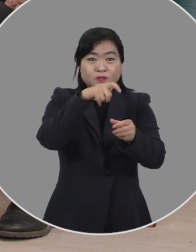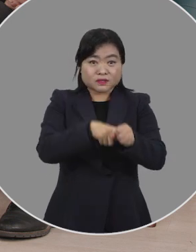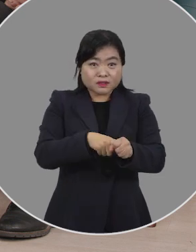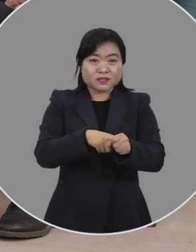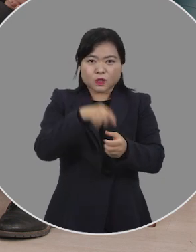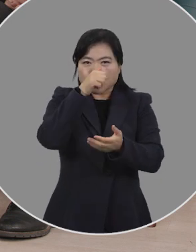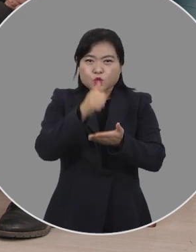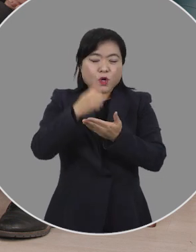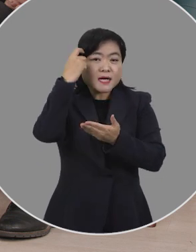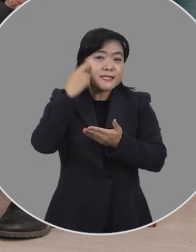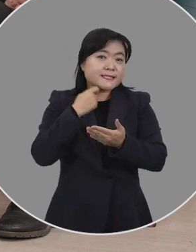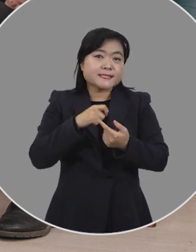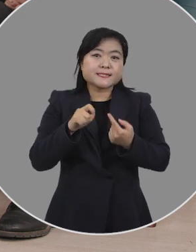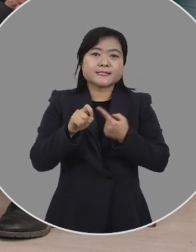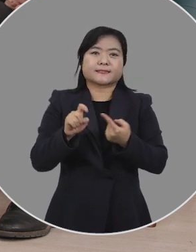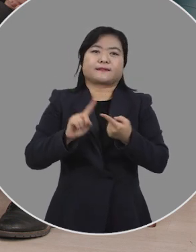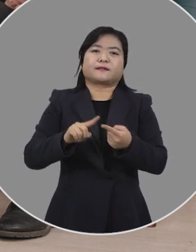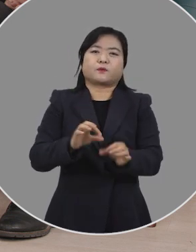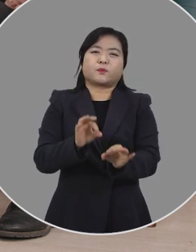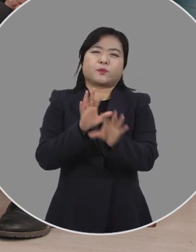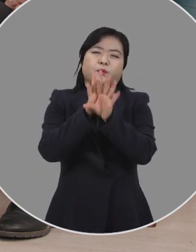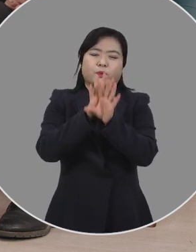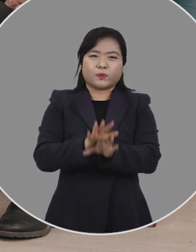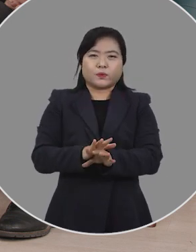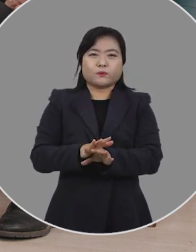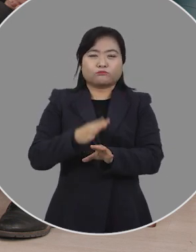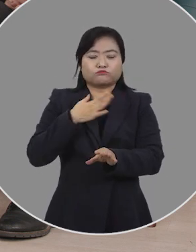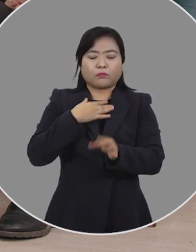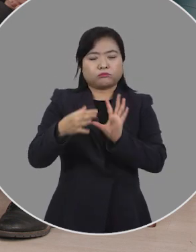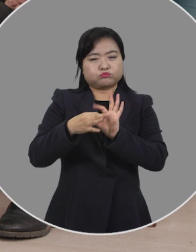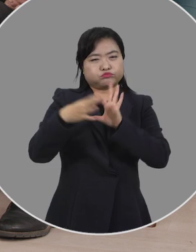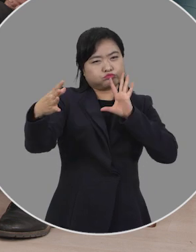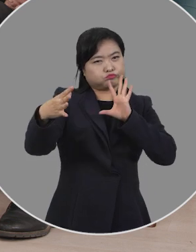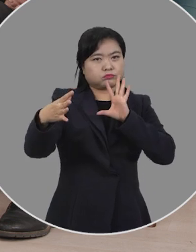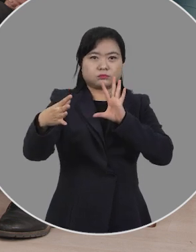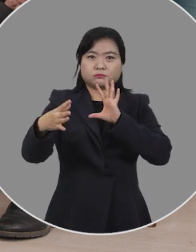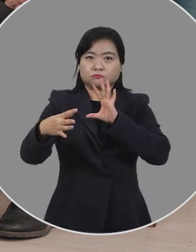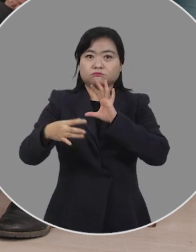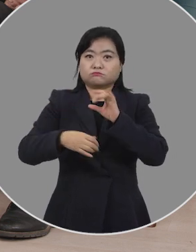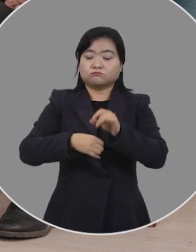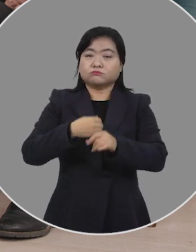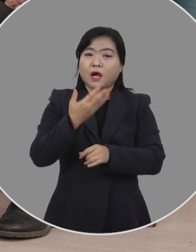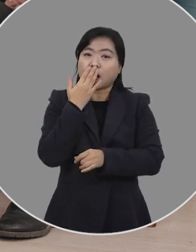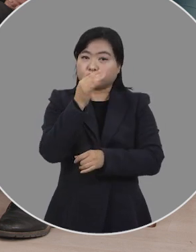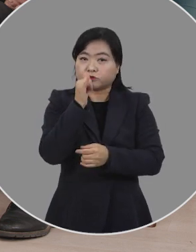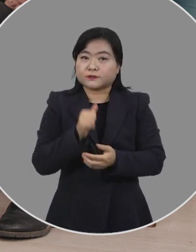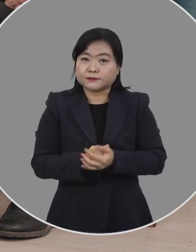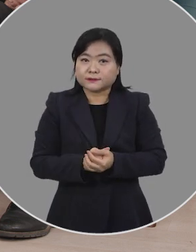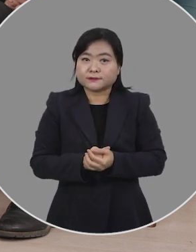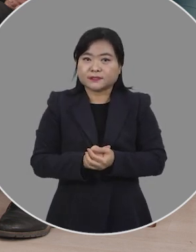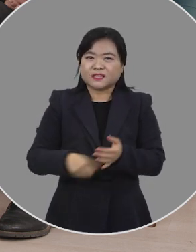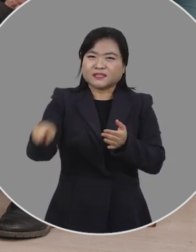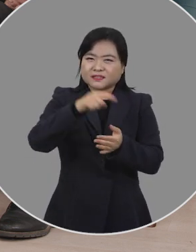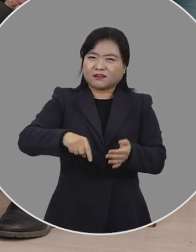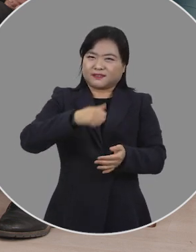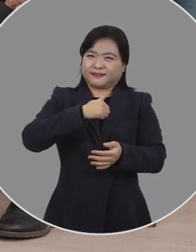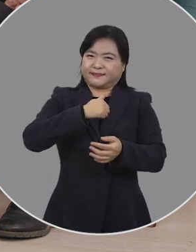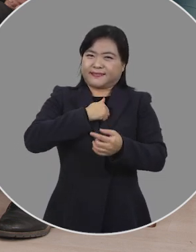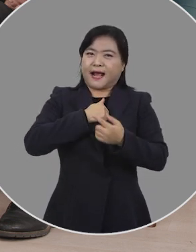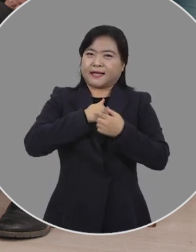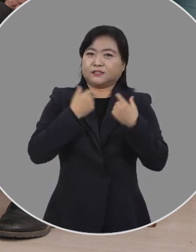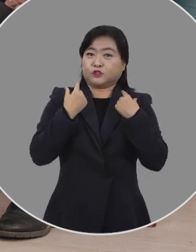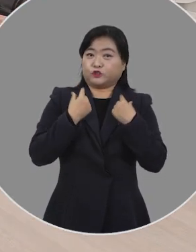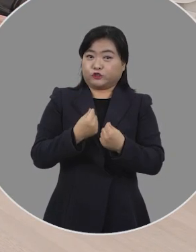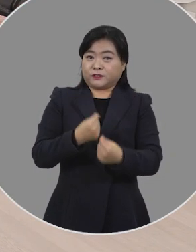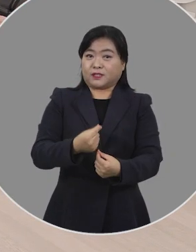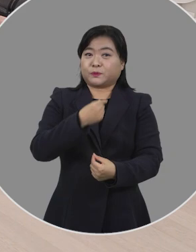그 죄의식 같은 것에서 상대적으로 좀 자유로워질 수 있는 거거든요. 그러니까 그런 어떤 이 자아를